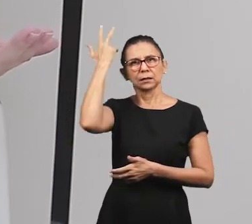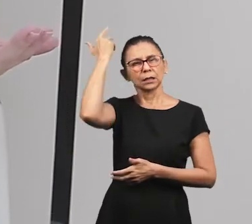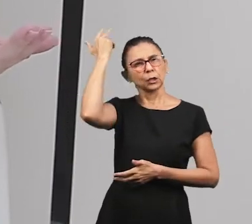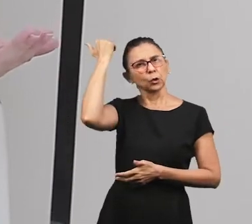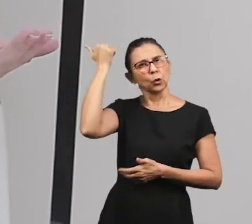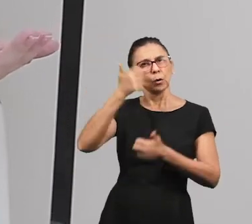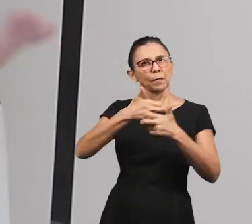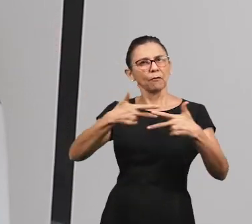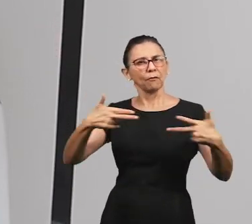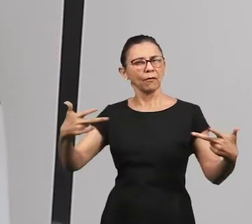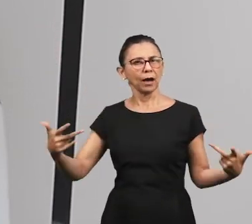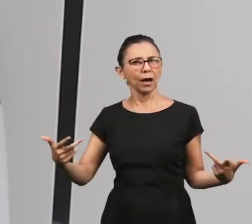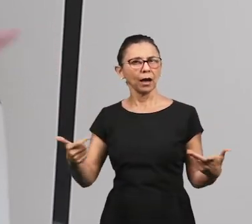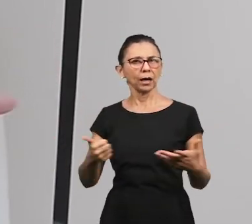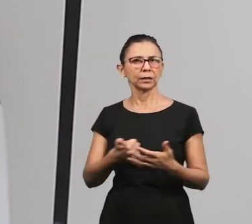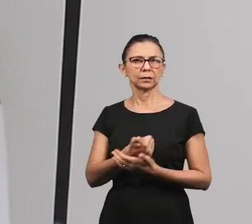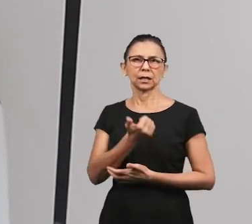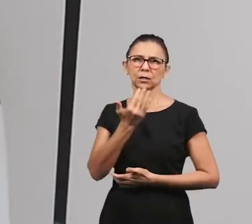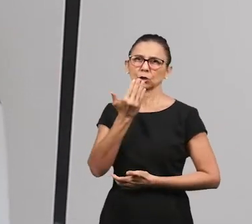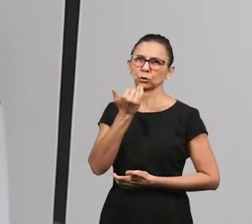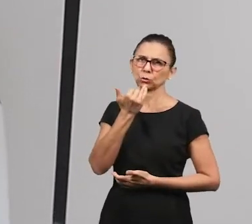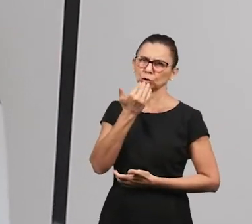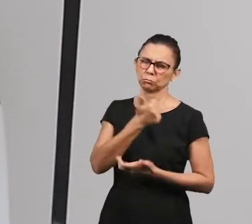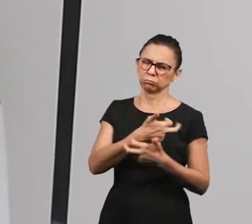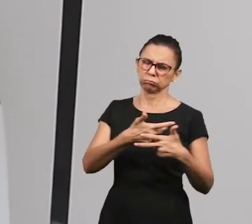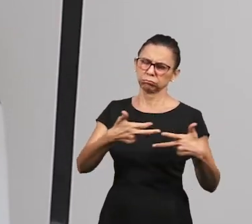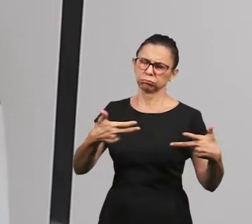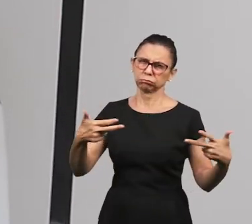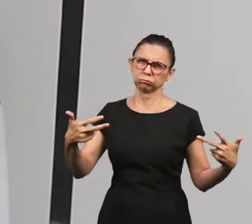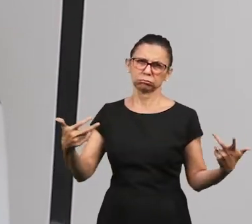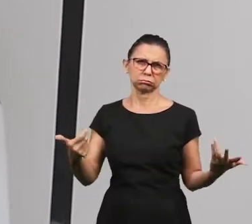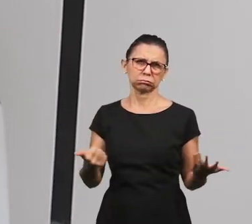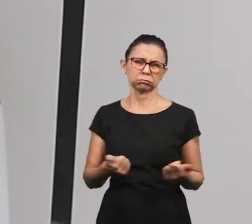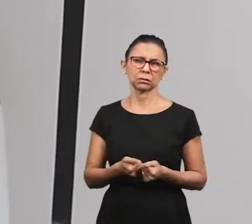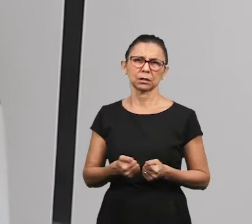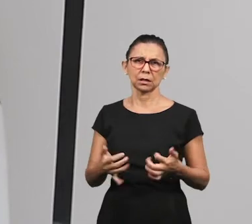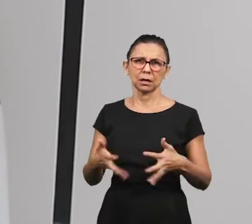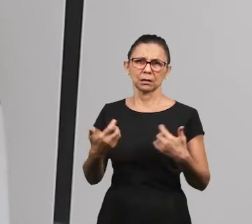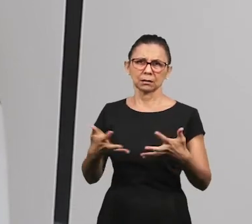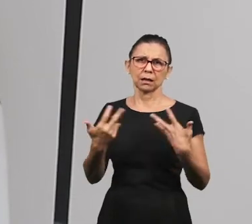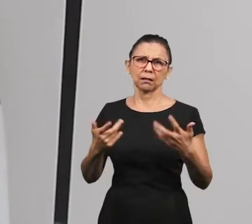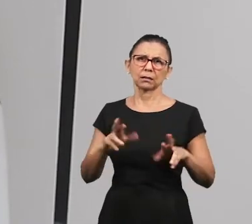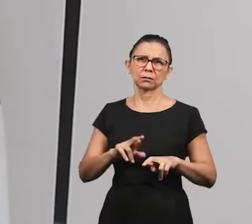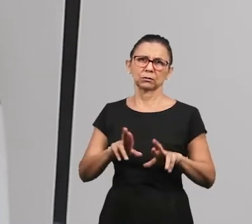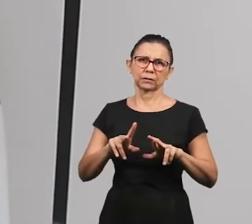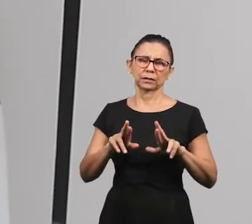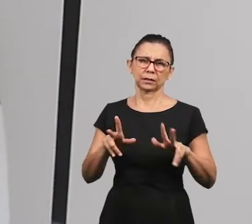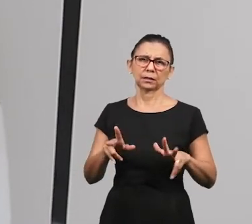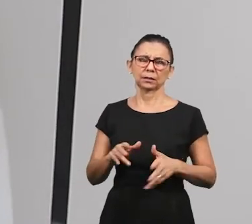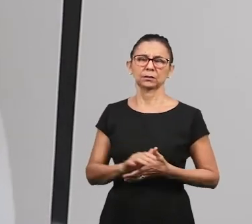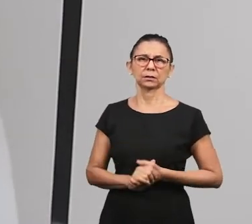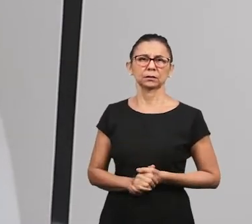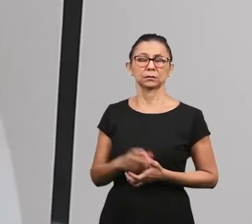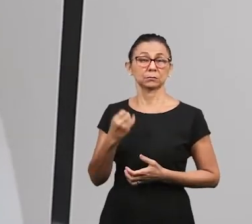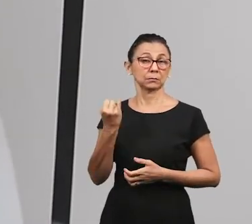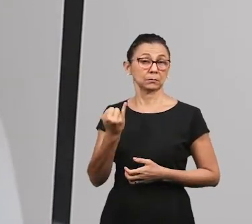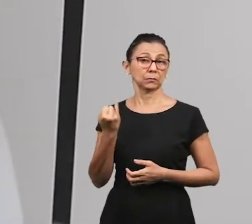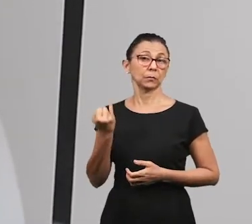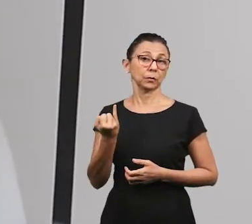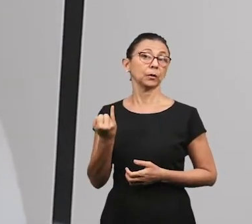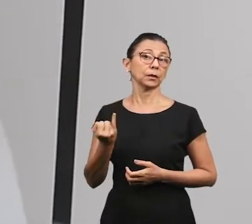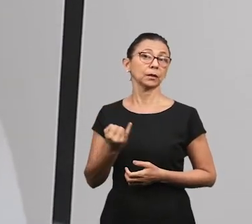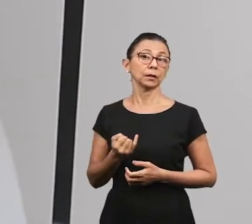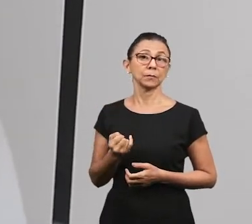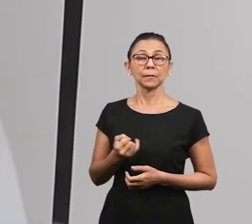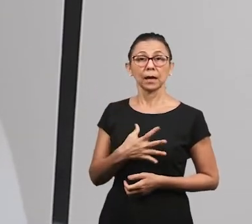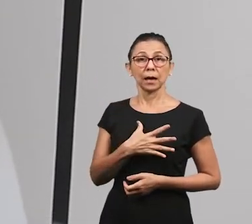овощами, чтобы ребенок во время обеда и во время ужина имел доступ